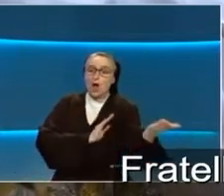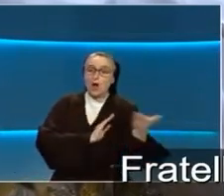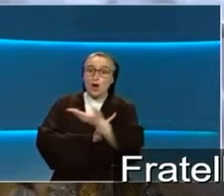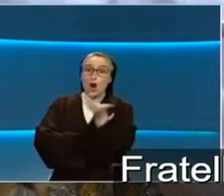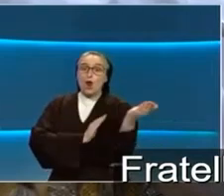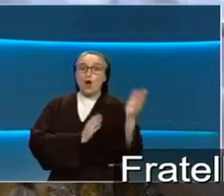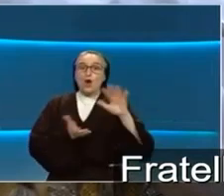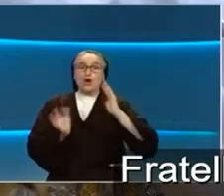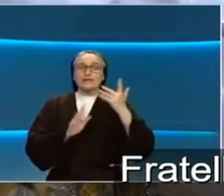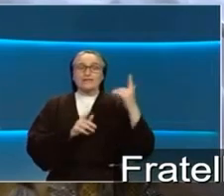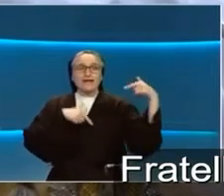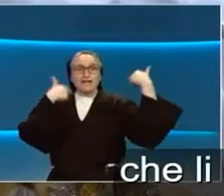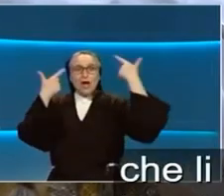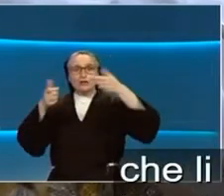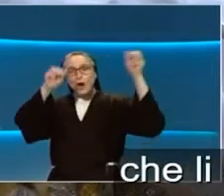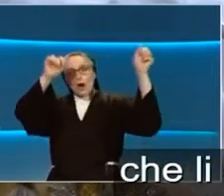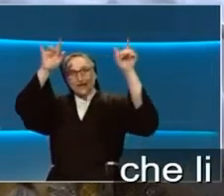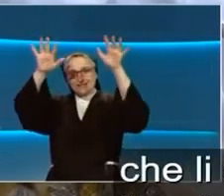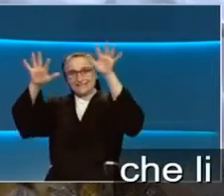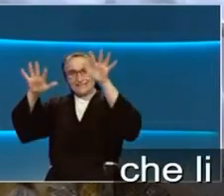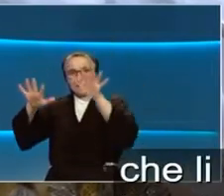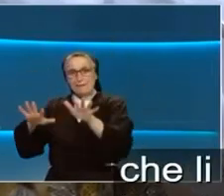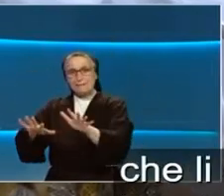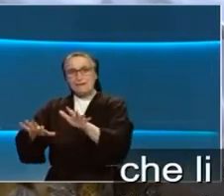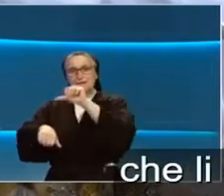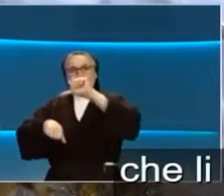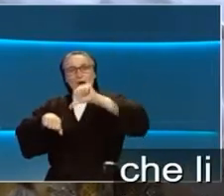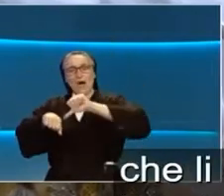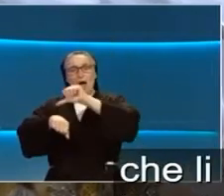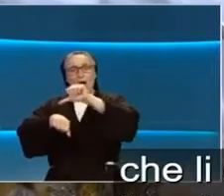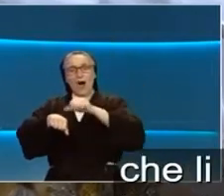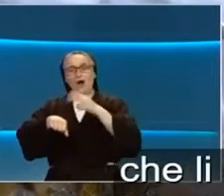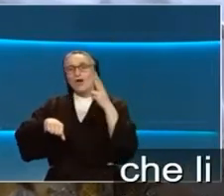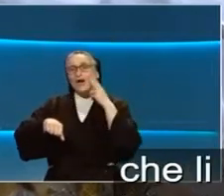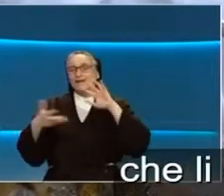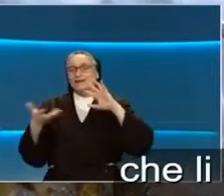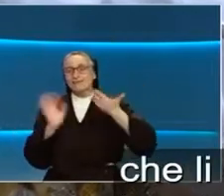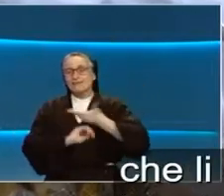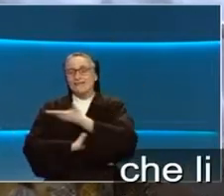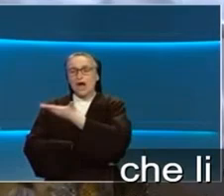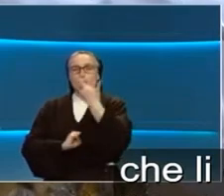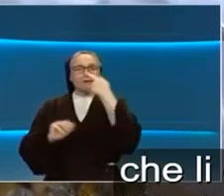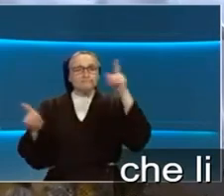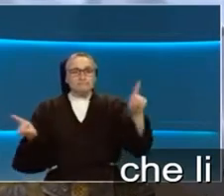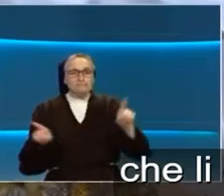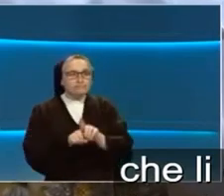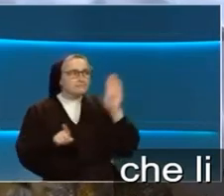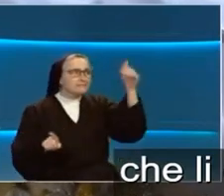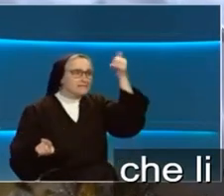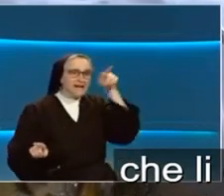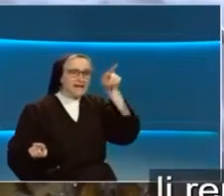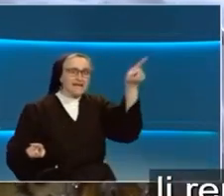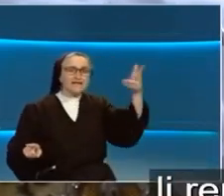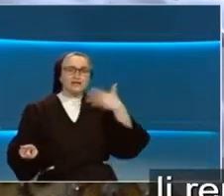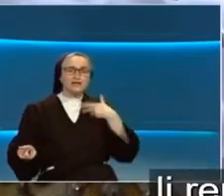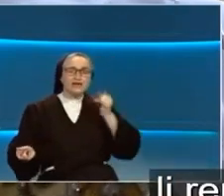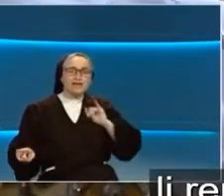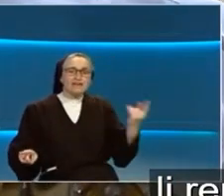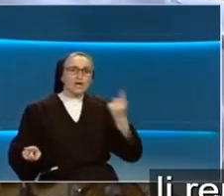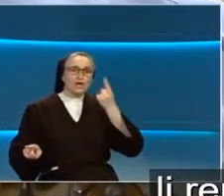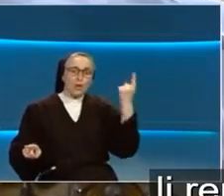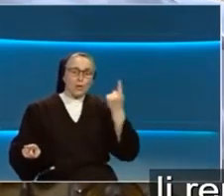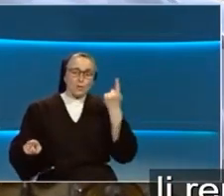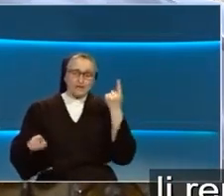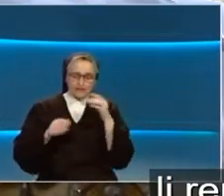la ricchezza dei suoi doni, con l'unzione crismale, li renda pienamente conformi a Cristo, suo unico